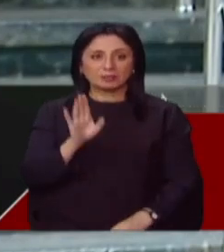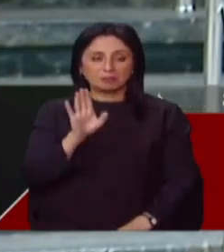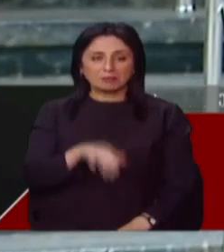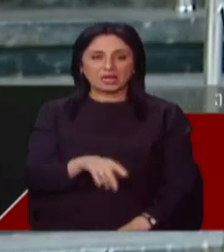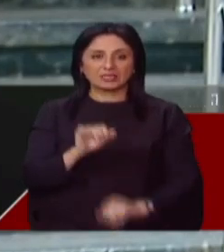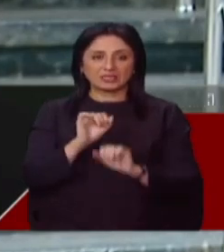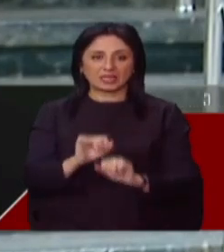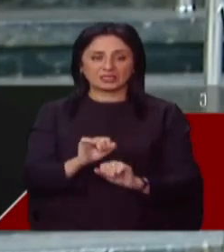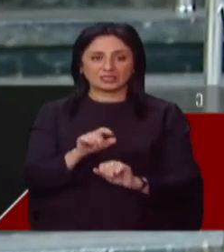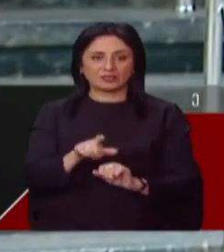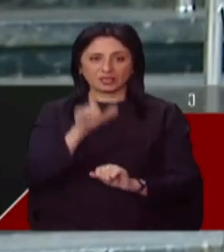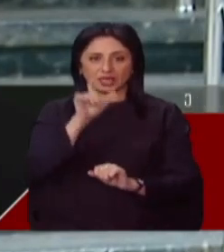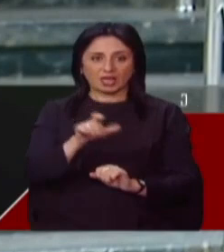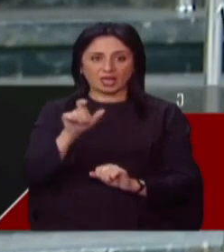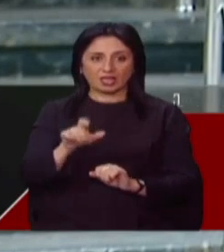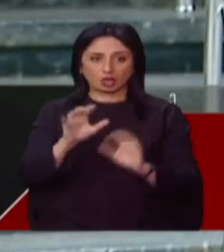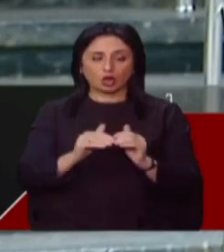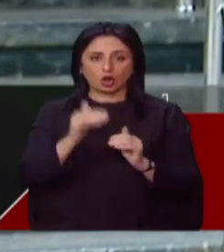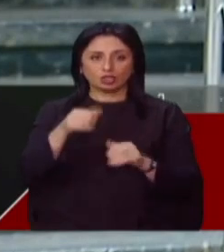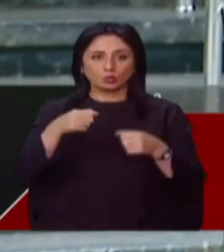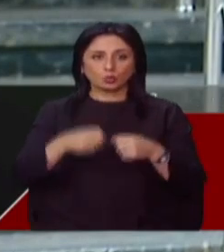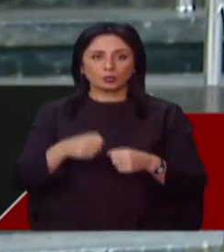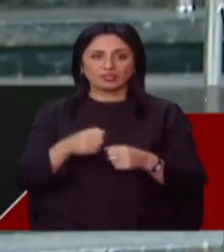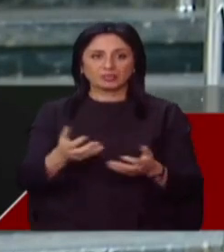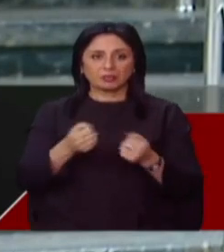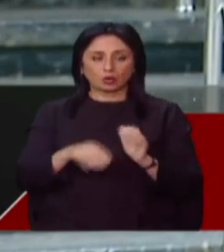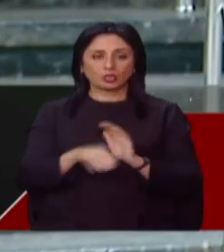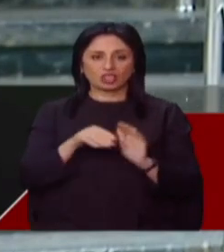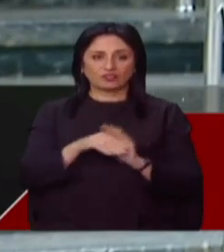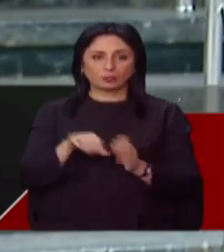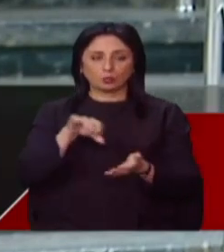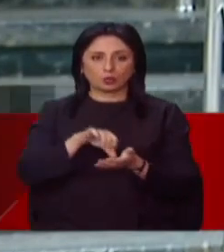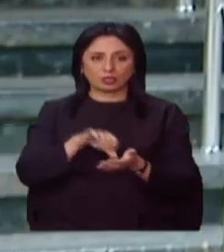მაინც დაიცავენ ადამიანების კონსტიტუციურ უფლებას მიიღონ არჩევნებში მონაწილეობა.